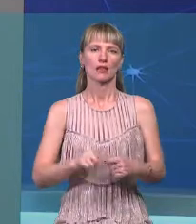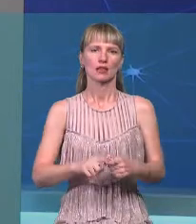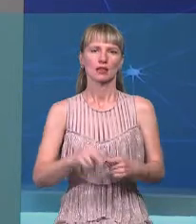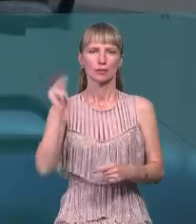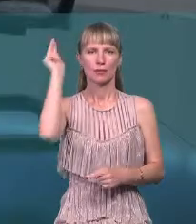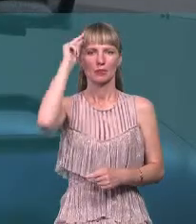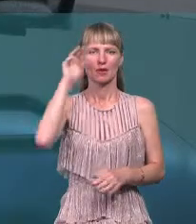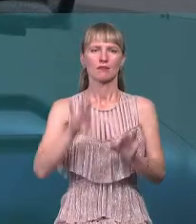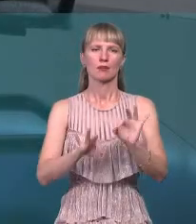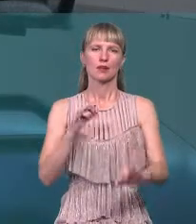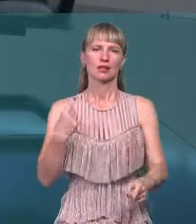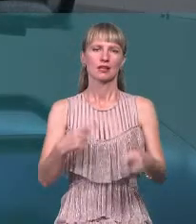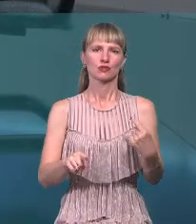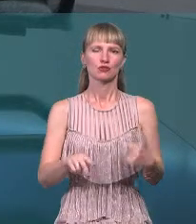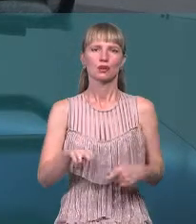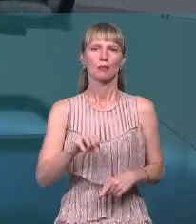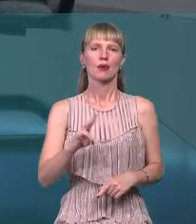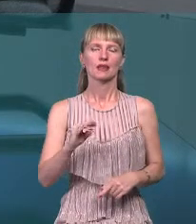інші. Пане Вікторе,